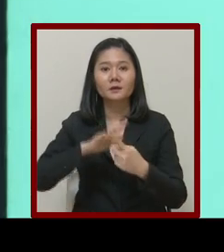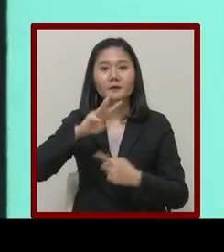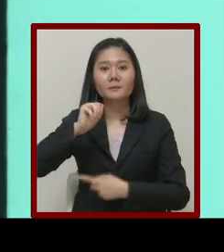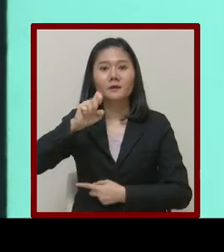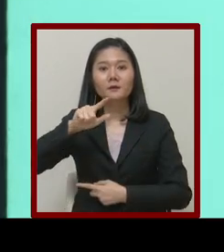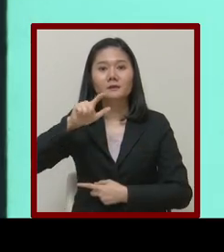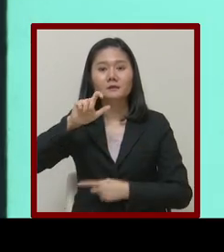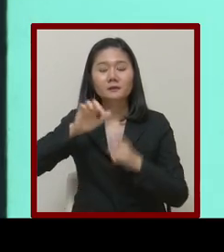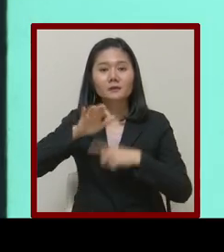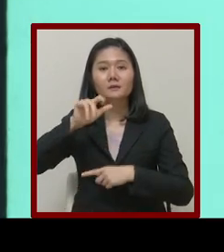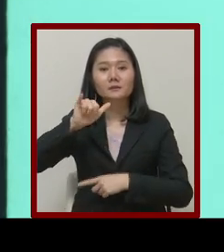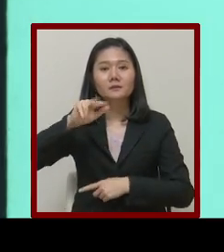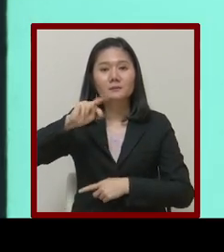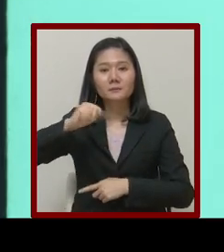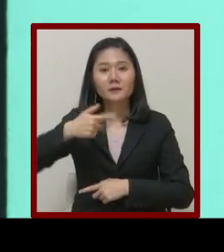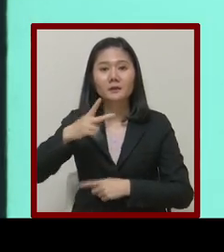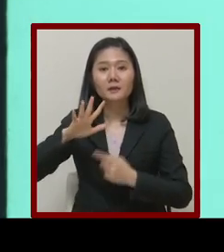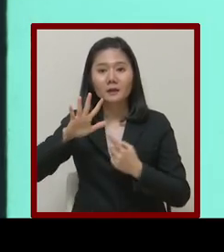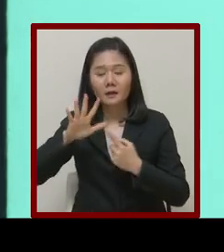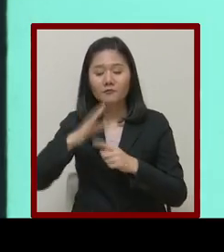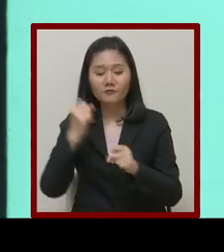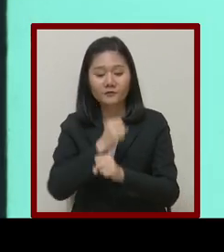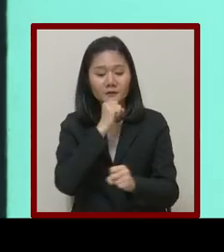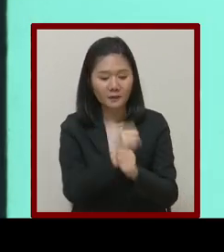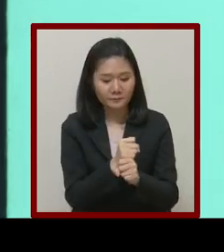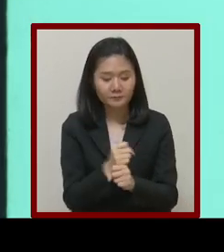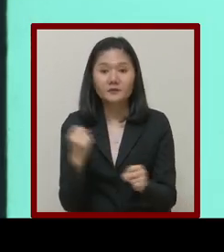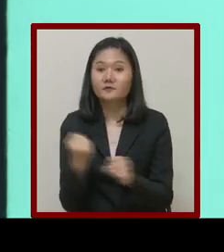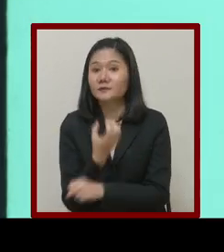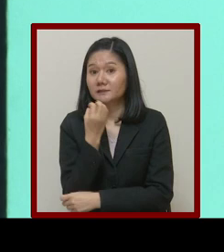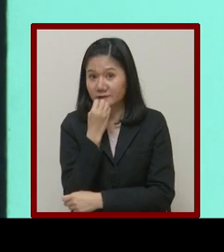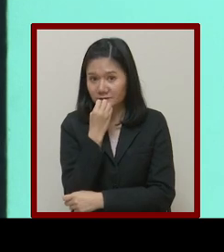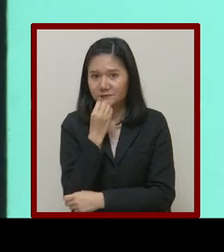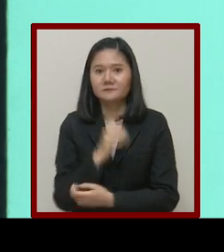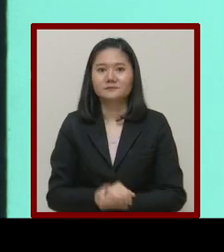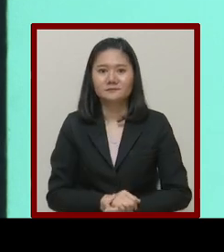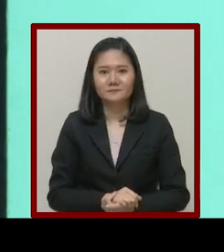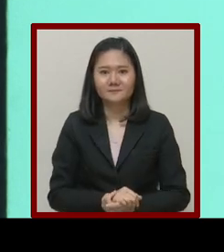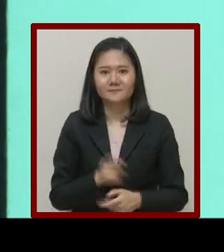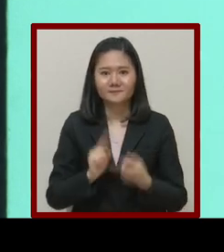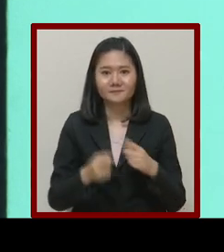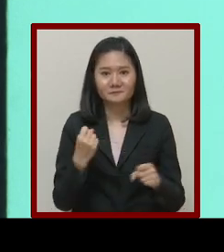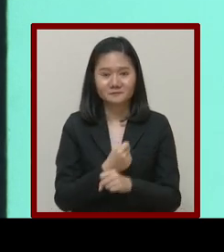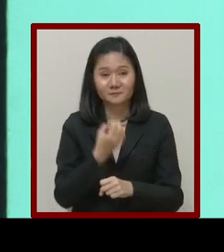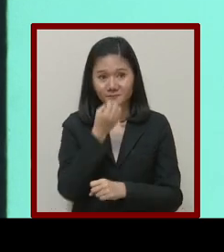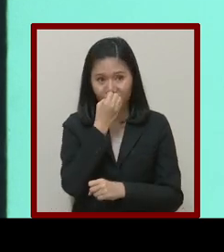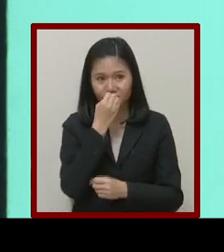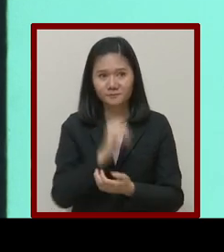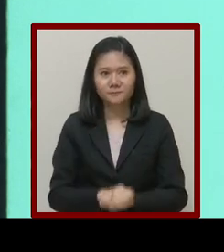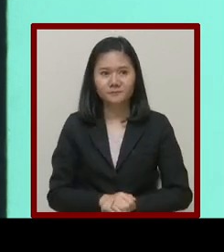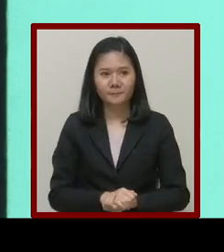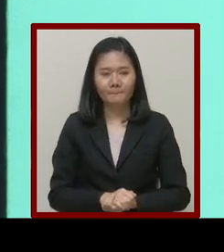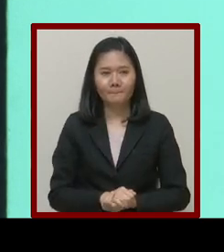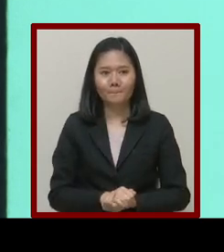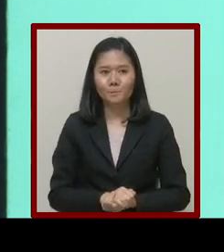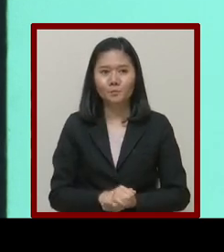คำด้วยวิธีการหัดทำแล้วก็ชิมถูกไหมคะเมื่อกี้เพื่อนบอกว่าหัดชิมในบางก